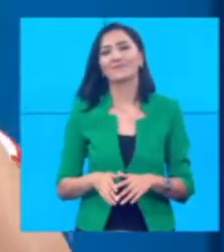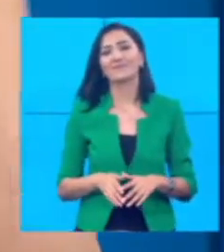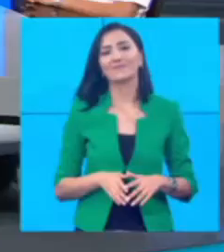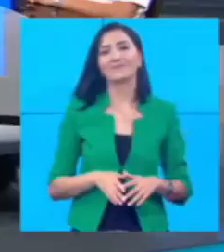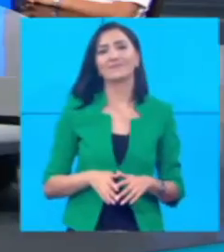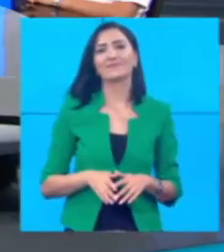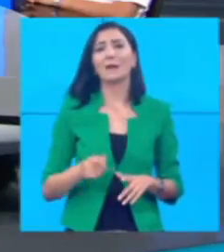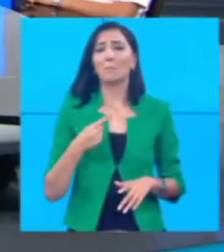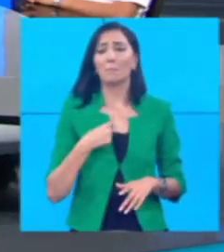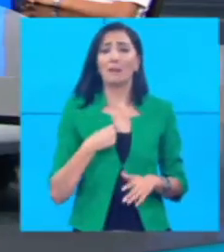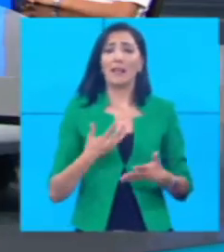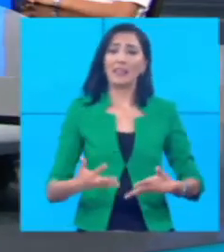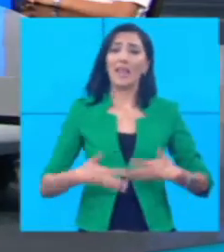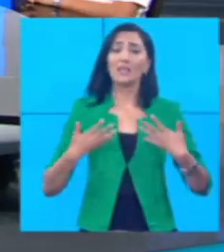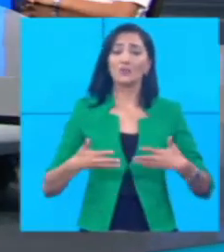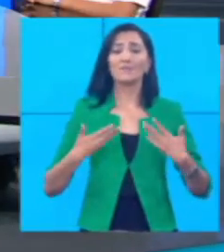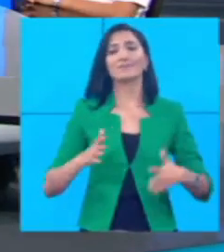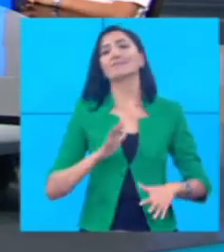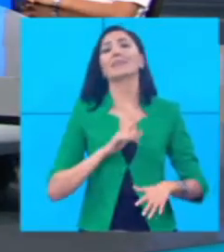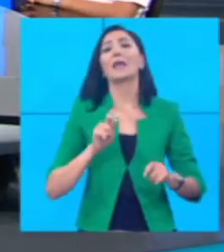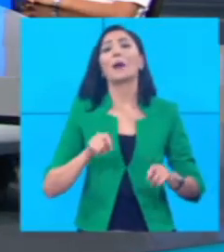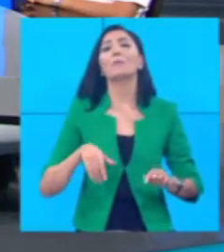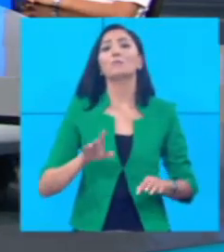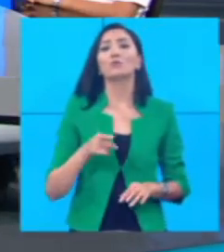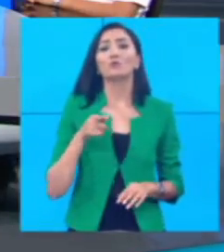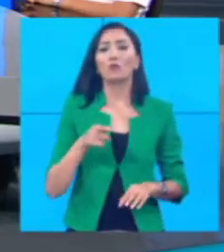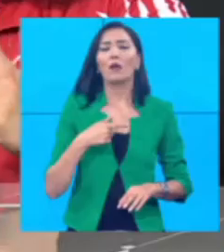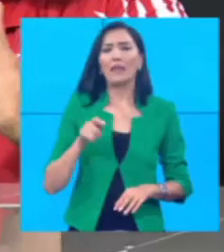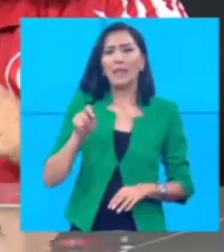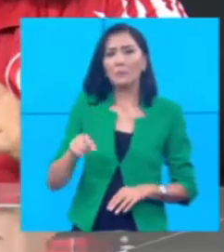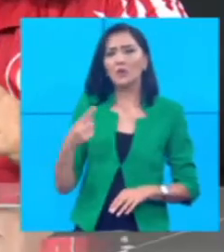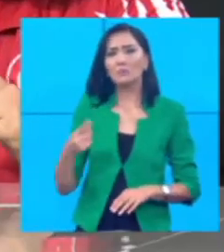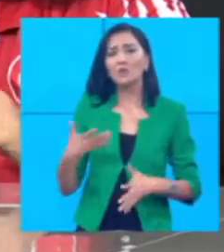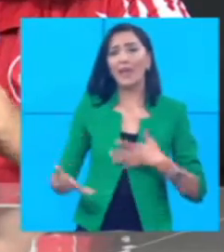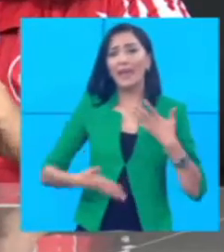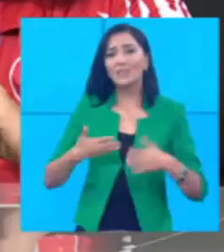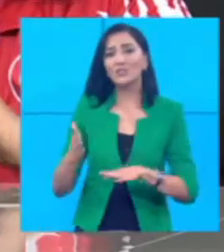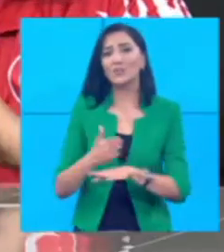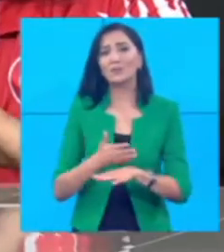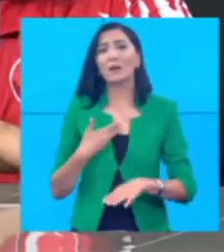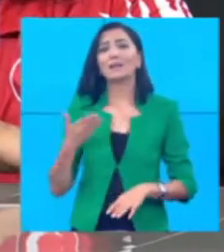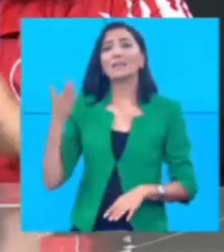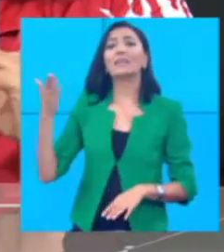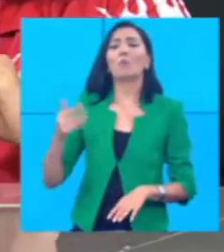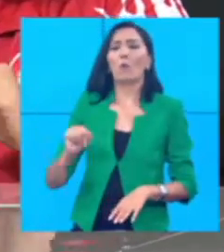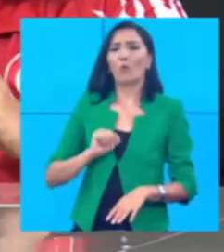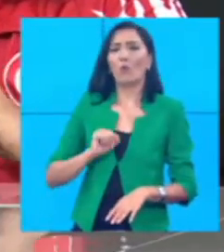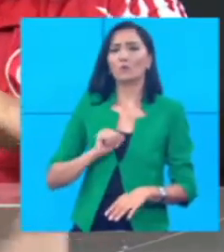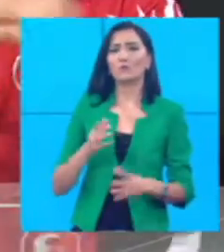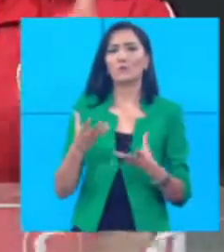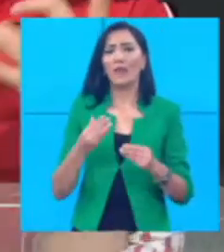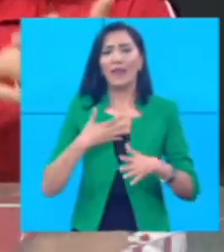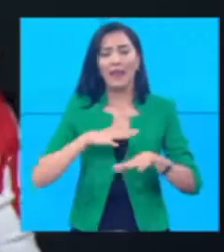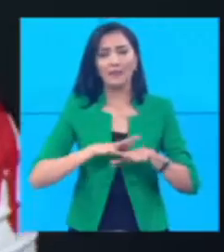Sen söyle Zübeyde. Ben heyecandan yapamıyorum. Hı-hı. O yüzden hani yapacağım bir şeyi heyecandan dolayı gidemiyorum. Panik